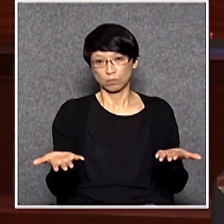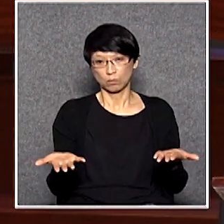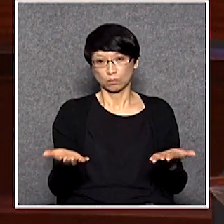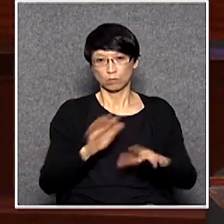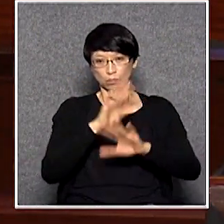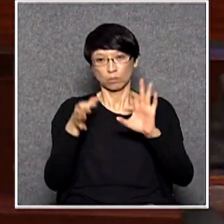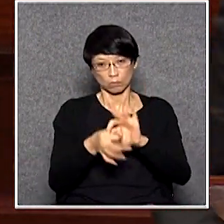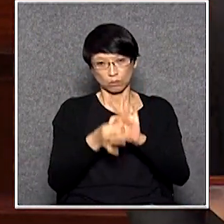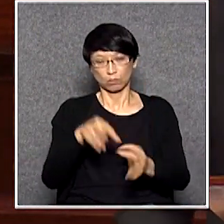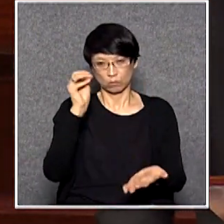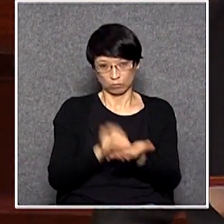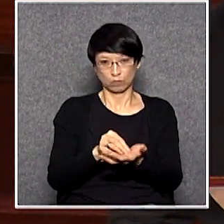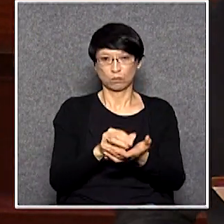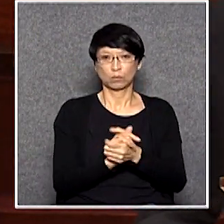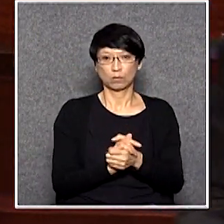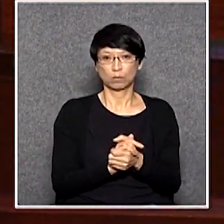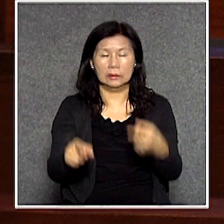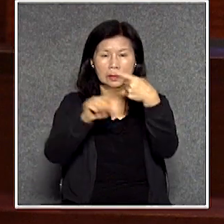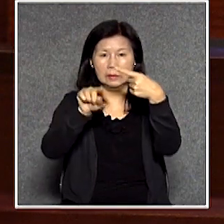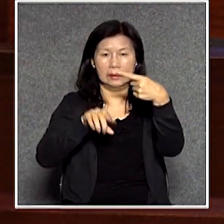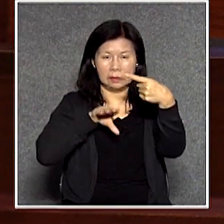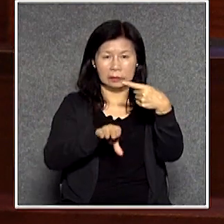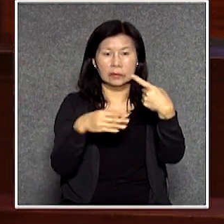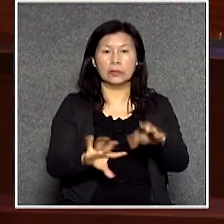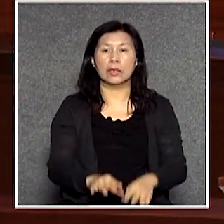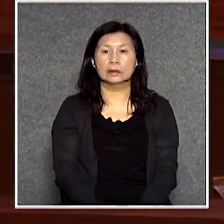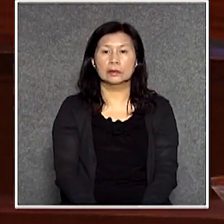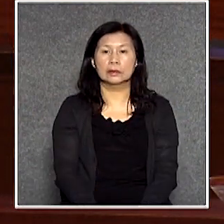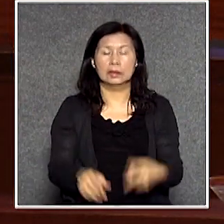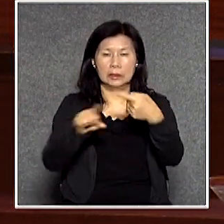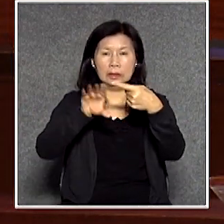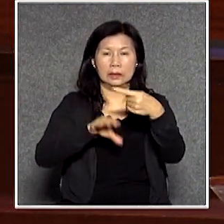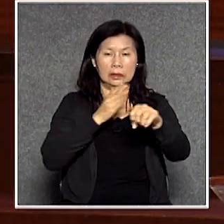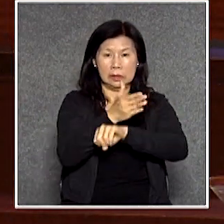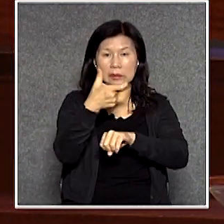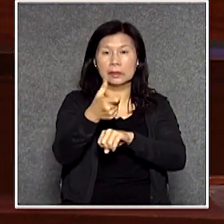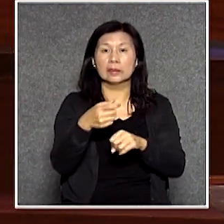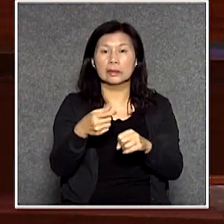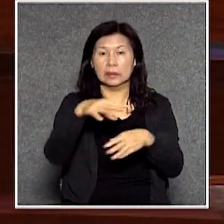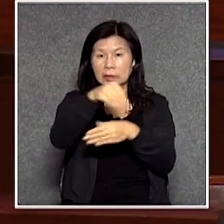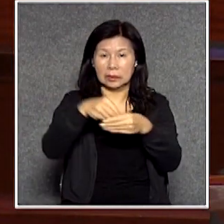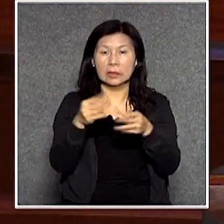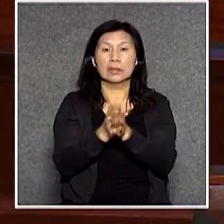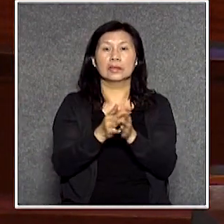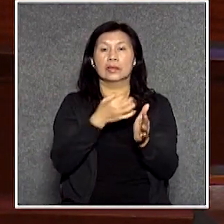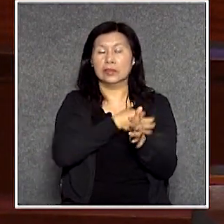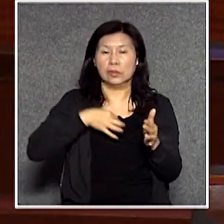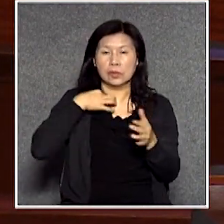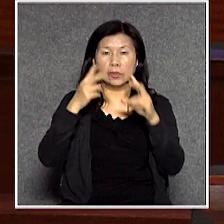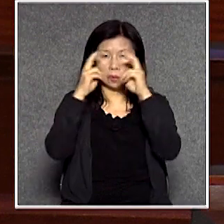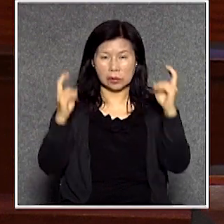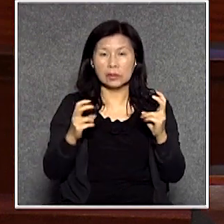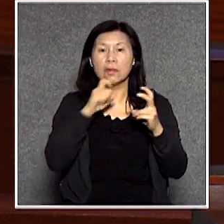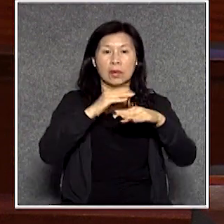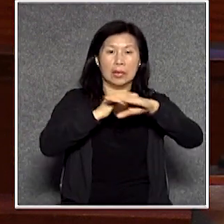啊？成千億嘅超支，包括其他嗰啲港珠澳大橋、蓮塘